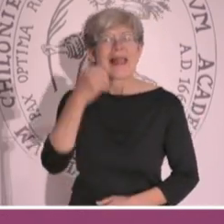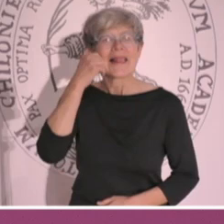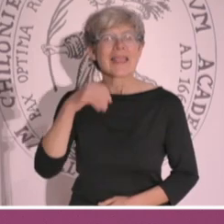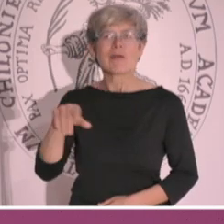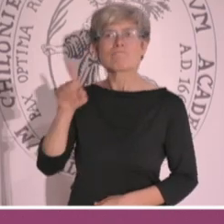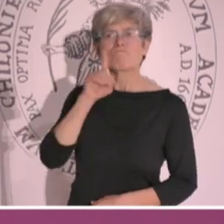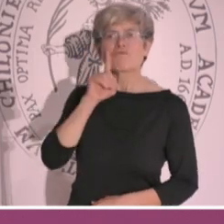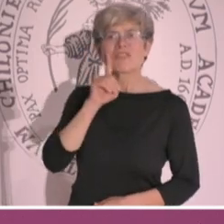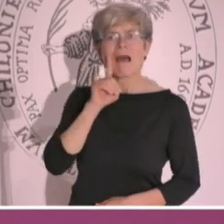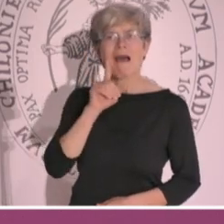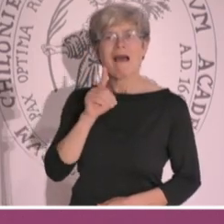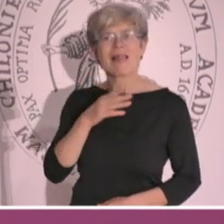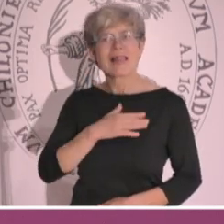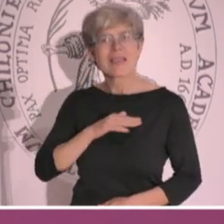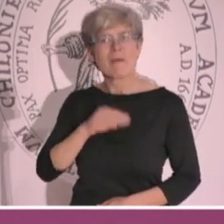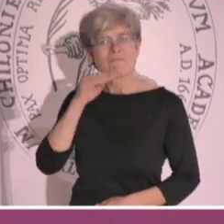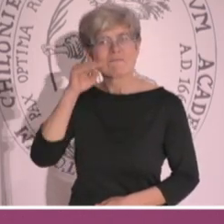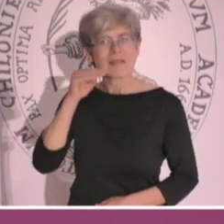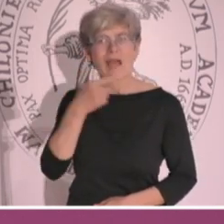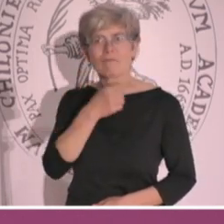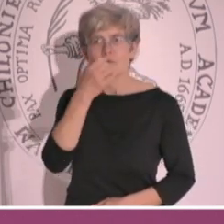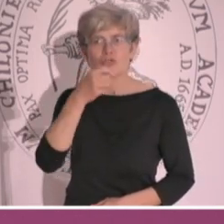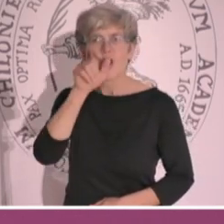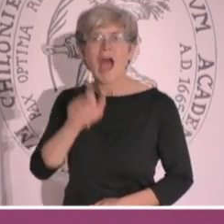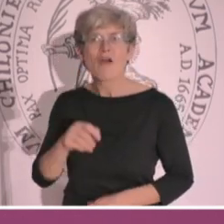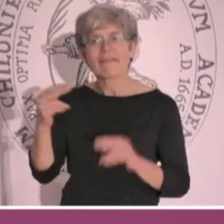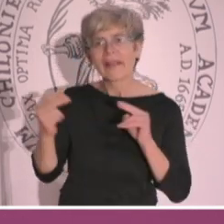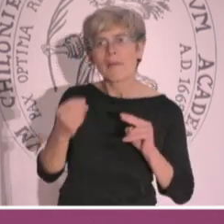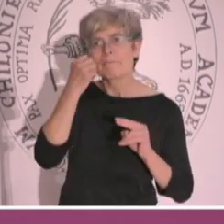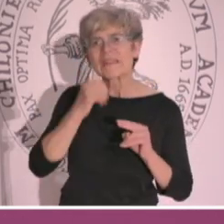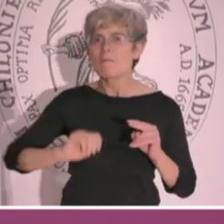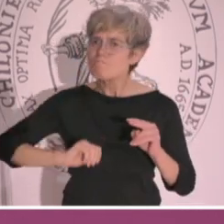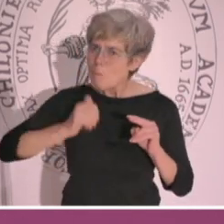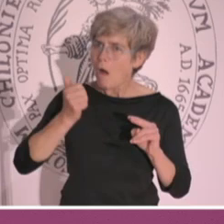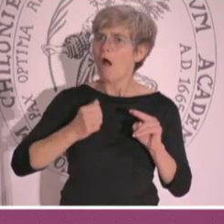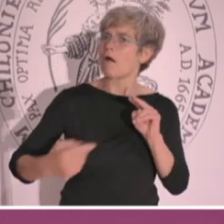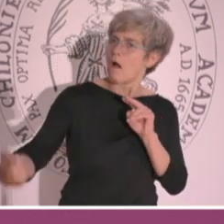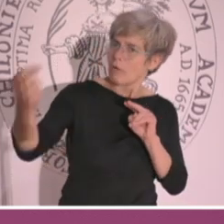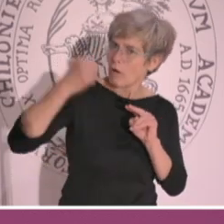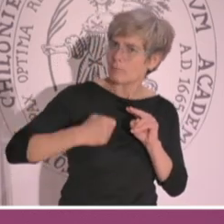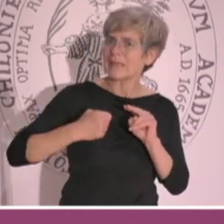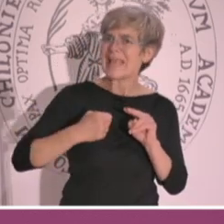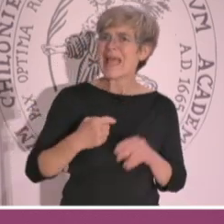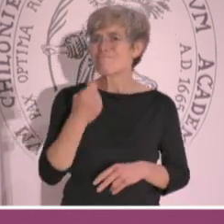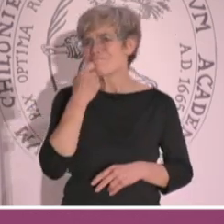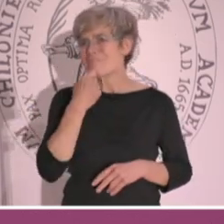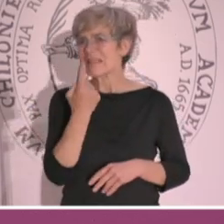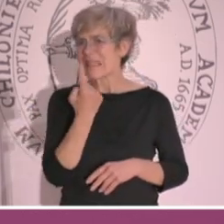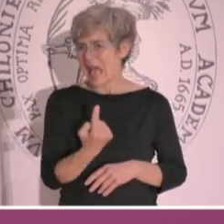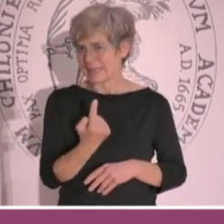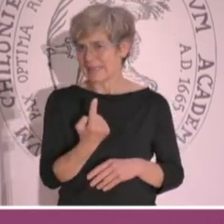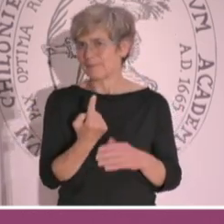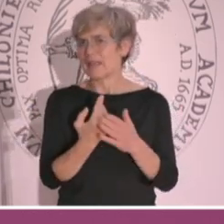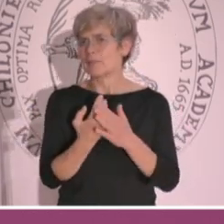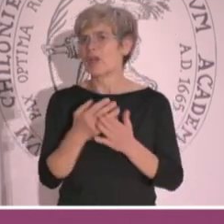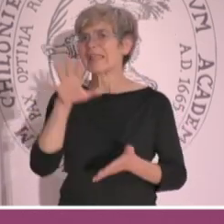wir wollen Sie auch gern kennenlernen. Kommen Sie doch vielleicht morgen vorbei hier in der Mensa 1 zu unserem Stand von der Sozialberatung zwischen 11 und 14